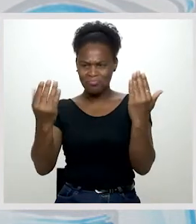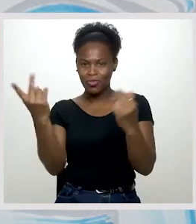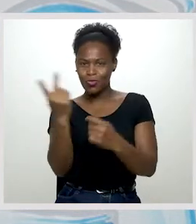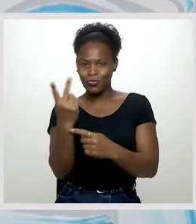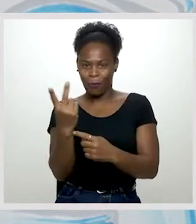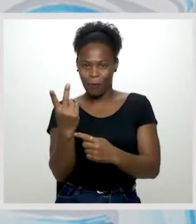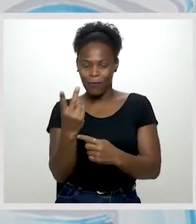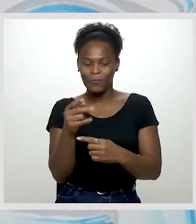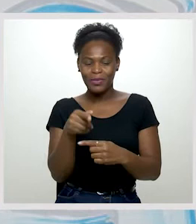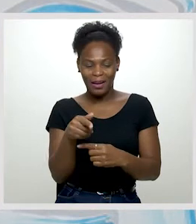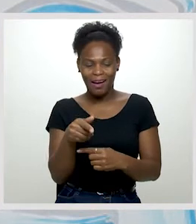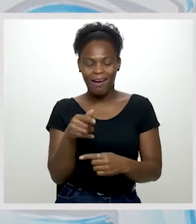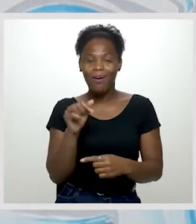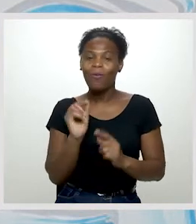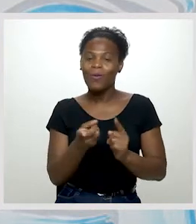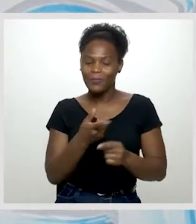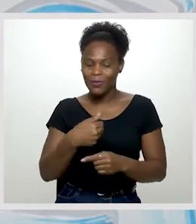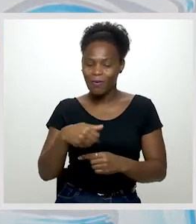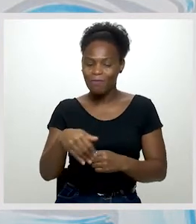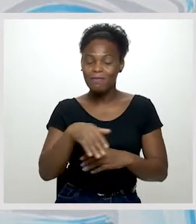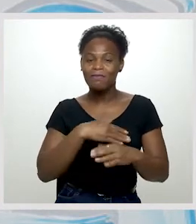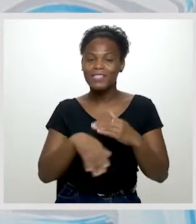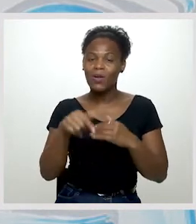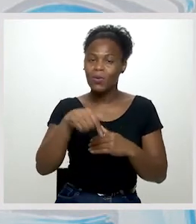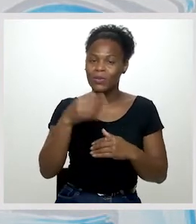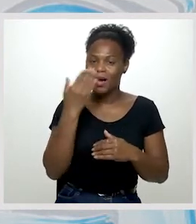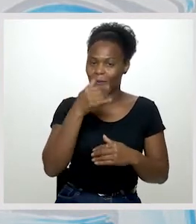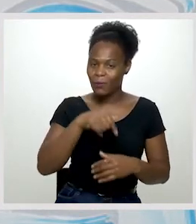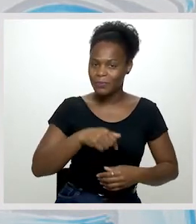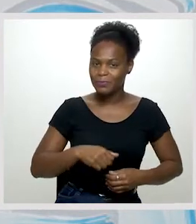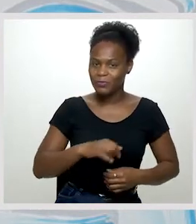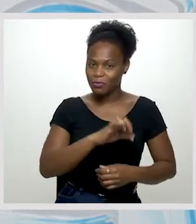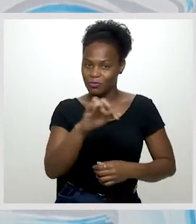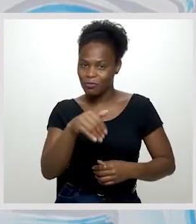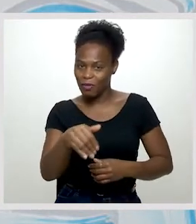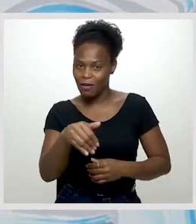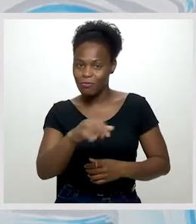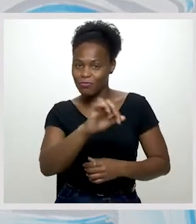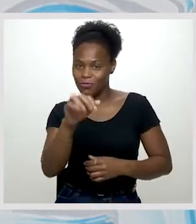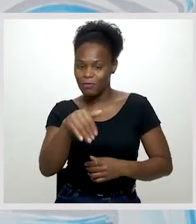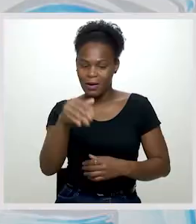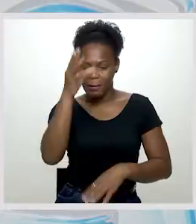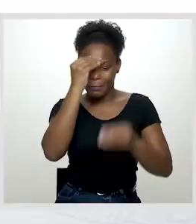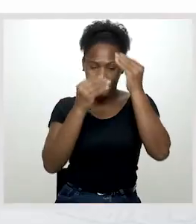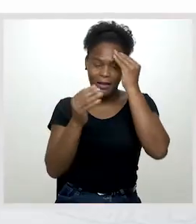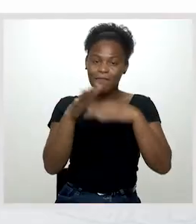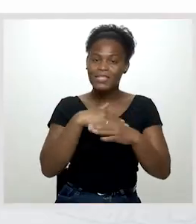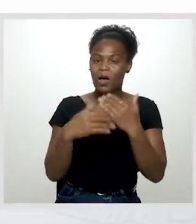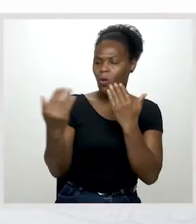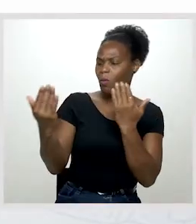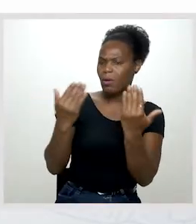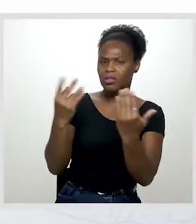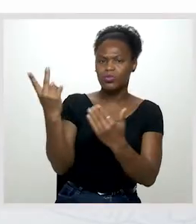pas? Et c'est justement ça que nous allons faire aujourd'hui. Vous allez apprendre à comparer